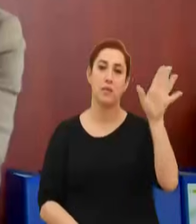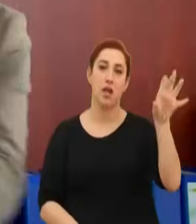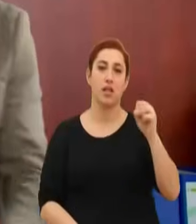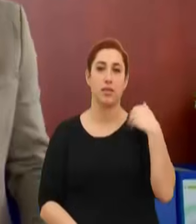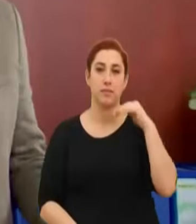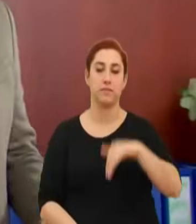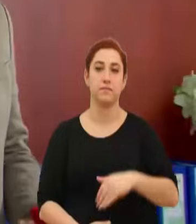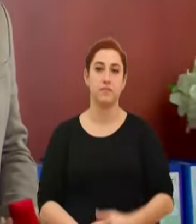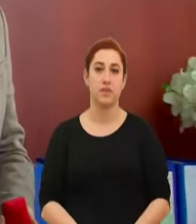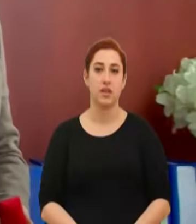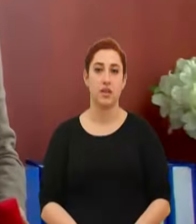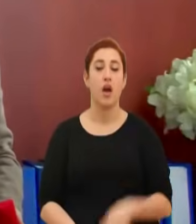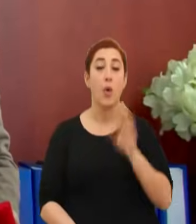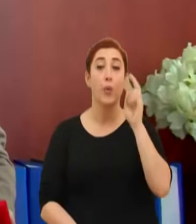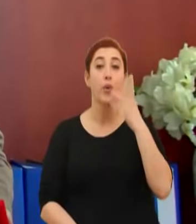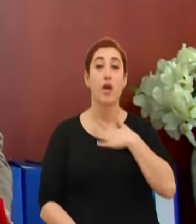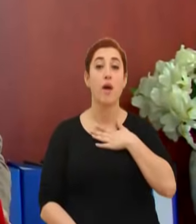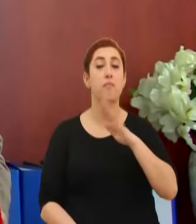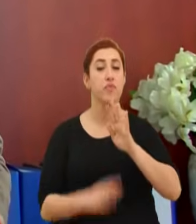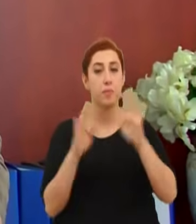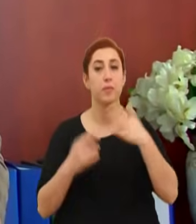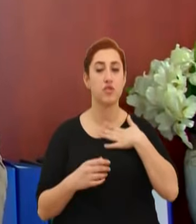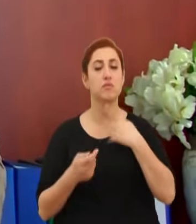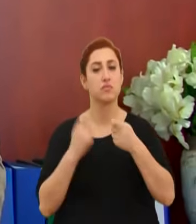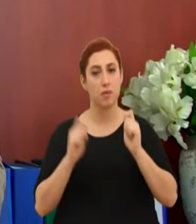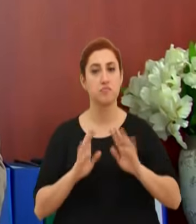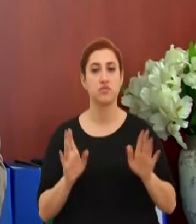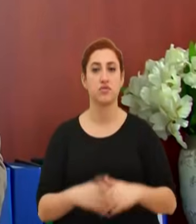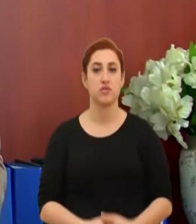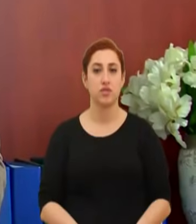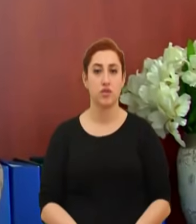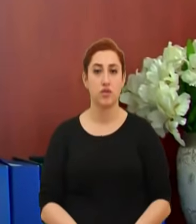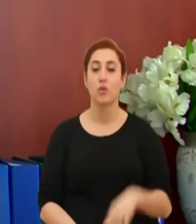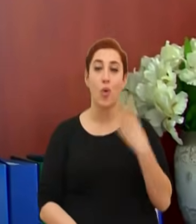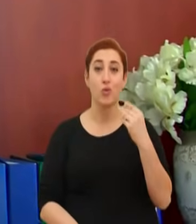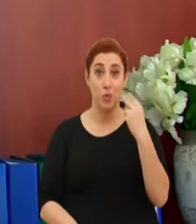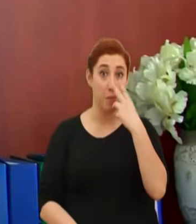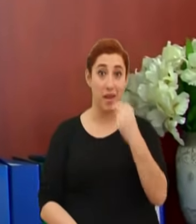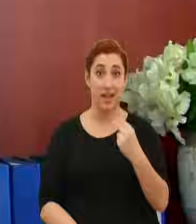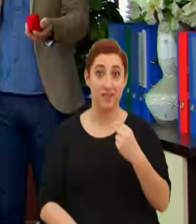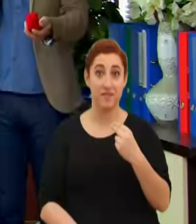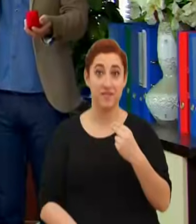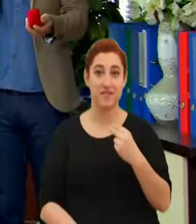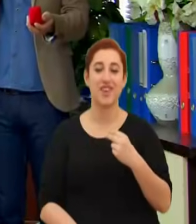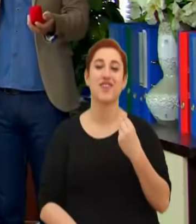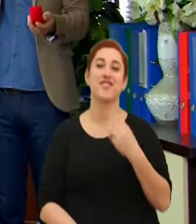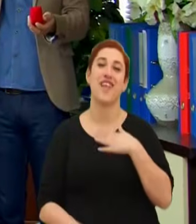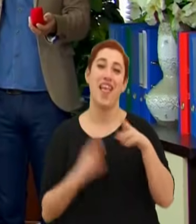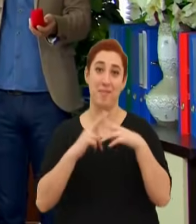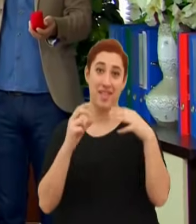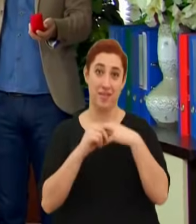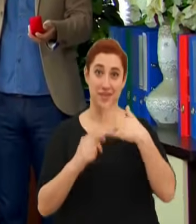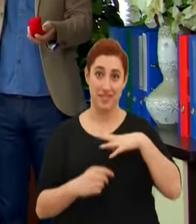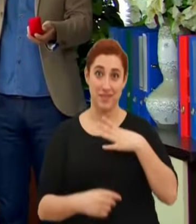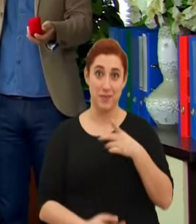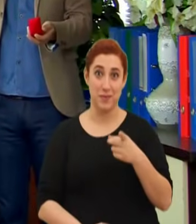aldım. Ha rüyam. Tamam canım, halledilmiş. Ne oldu? Çok mu beğendin? Ay hemen takmak